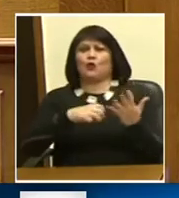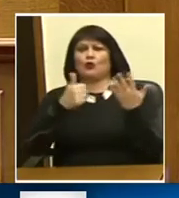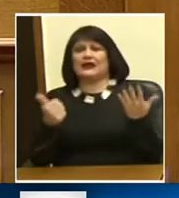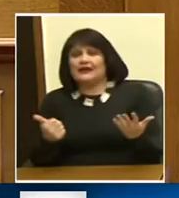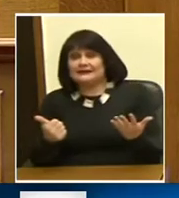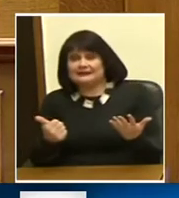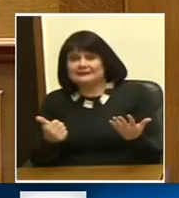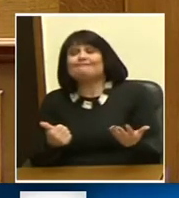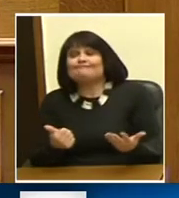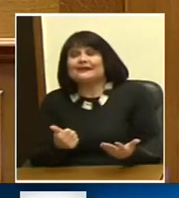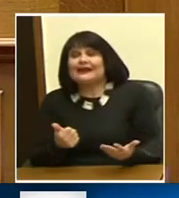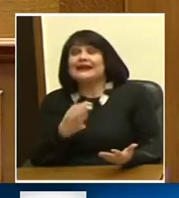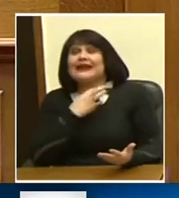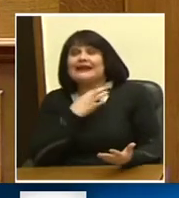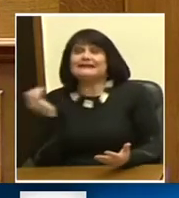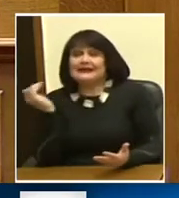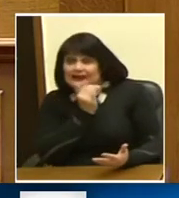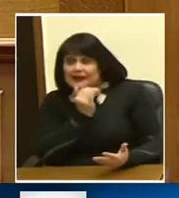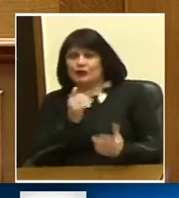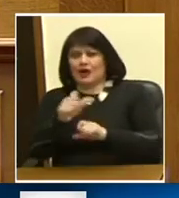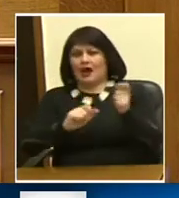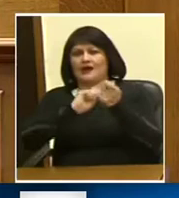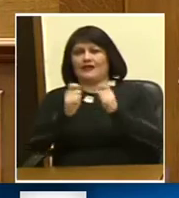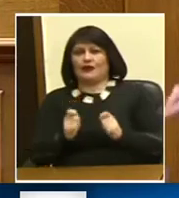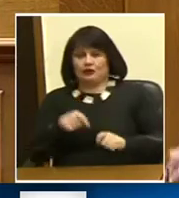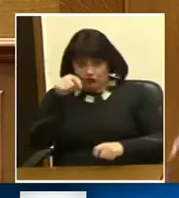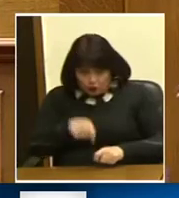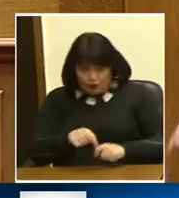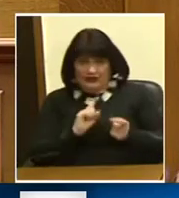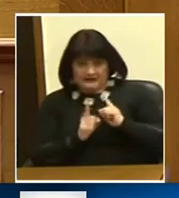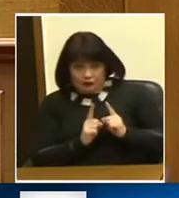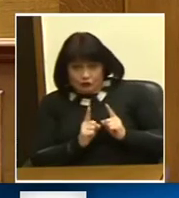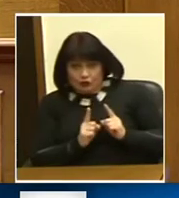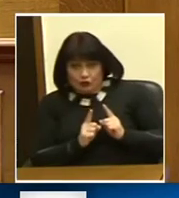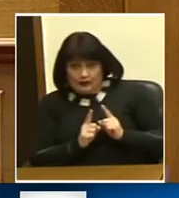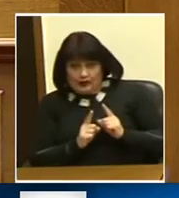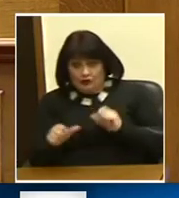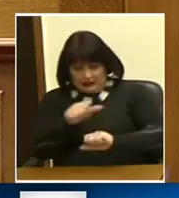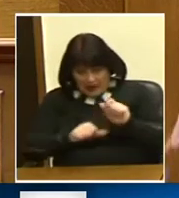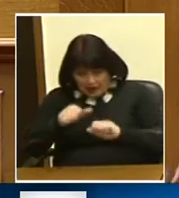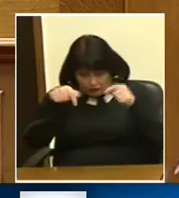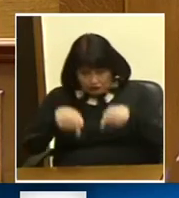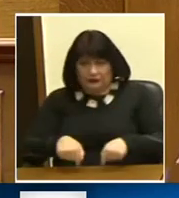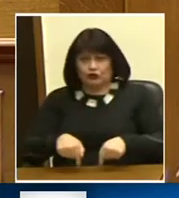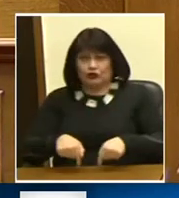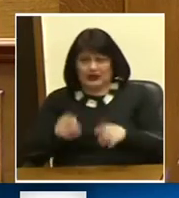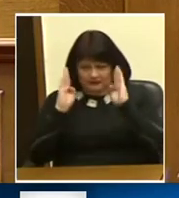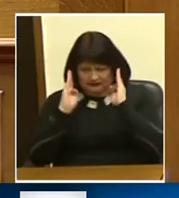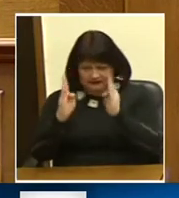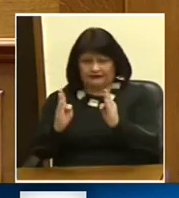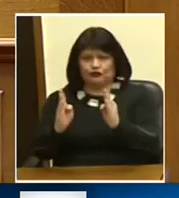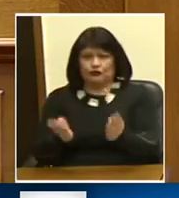χρειάζεται άμεση αναθεώρηση. Συνεννούμε τώρα ότι η επόμενη αναθεωρητική βουλή προς αυτή την κατεύθυνση